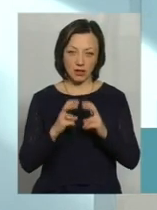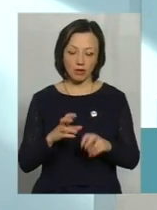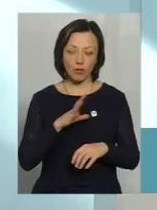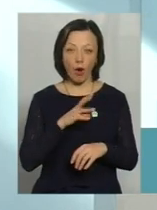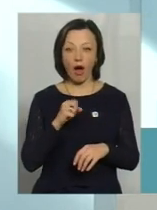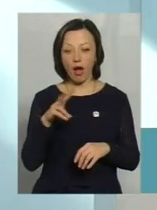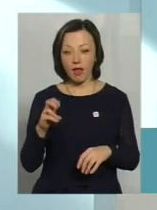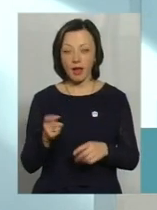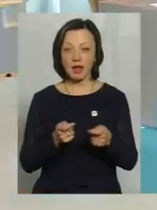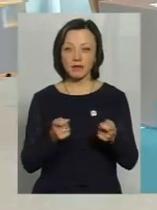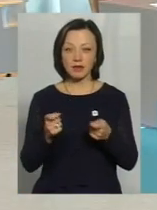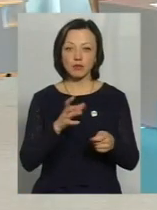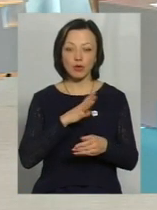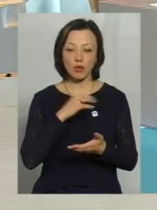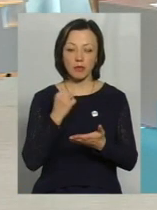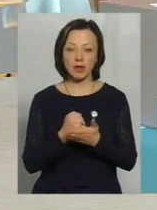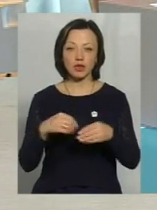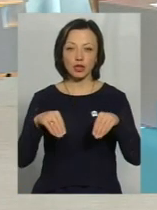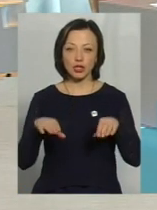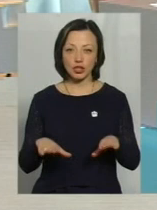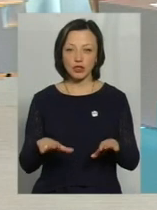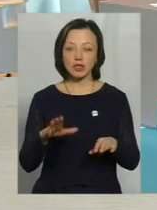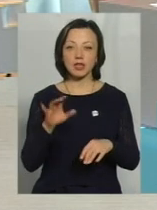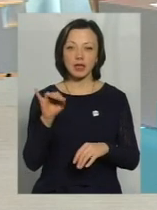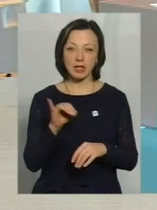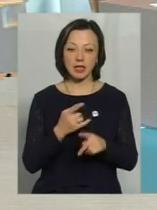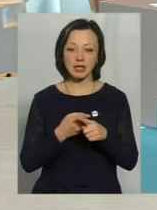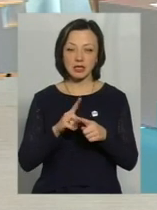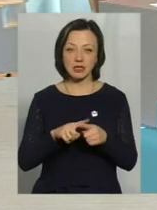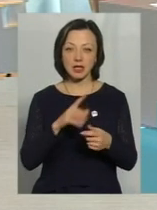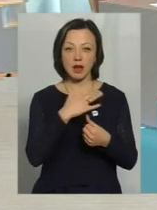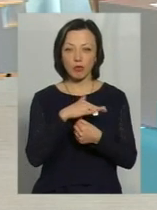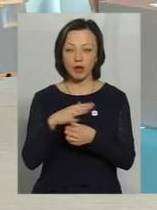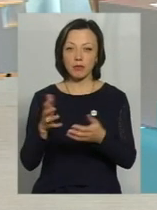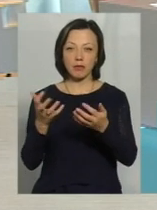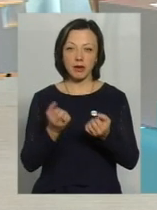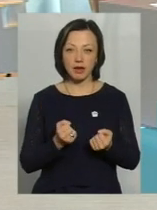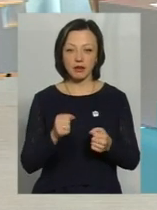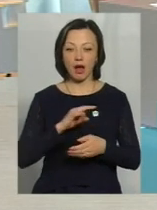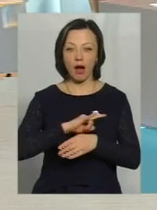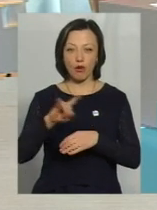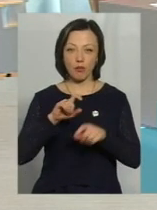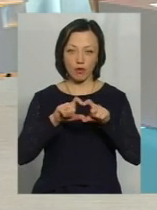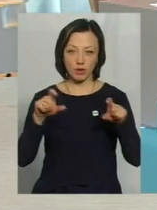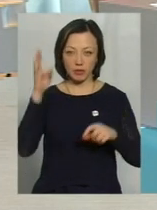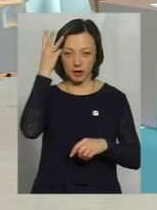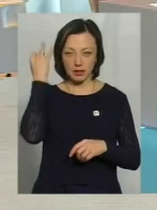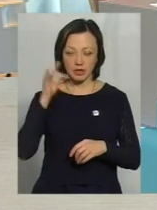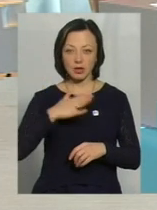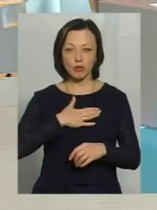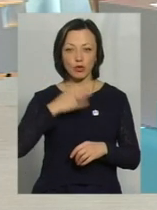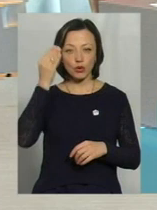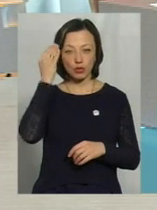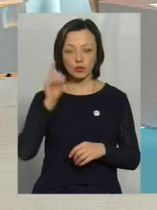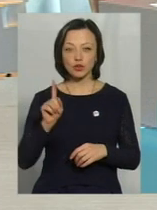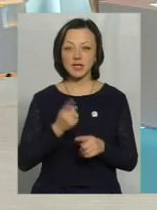Але все-таки керівництво було прийнято рішення, от, і дані повітряні суди були прийняті в аеропорту Хмельницький. На мою думку,